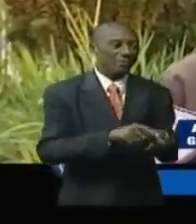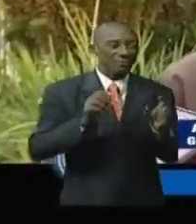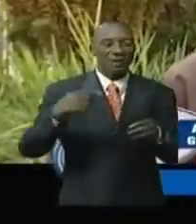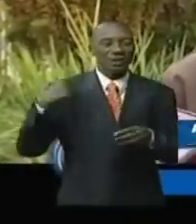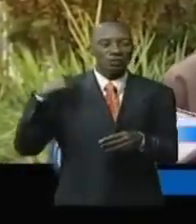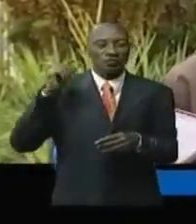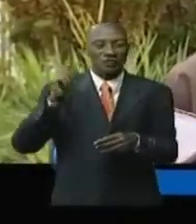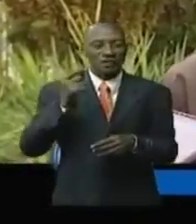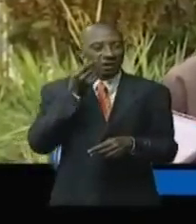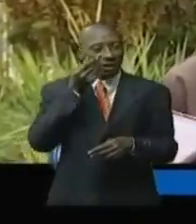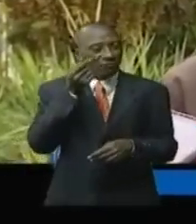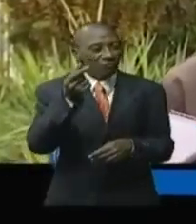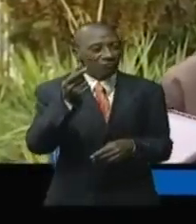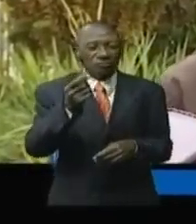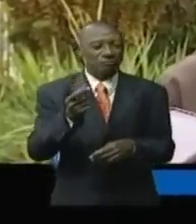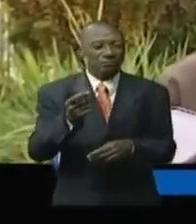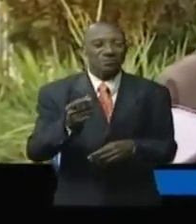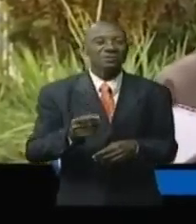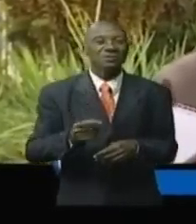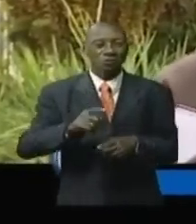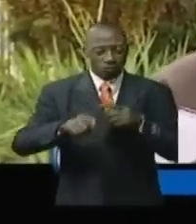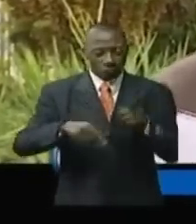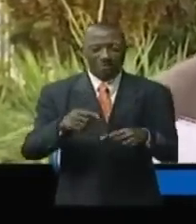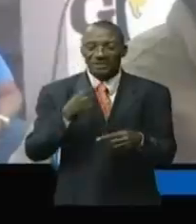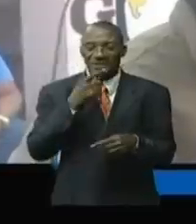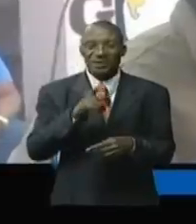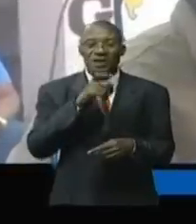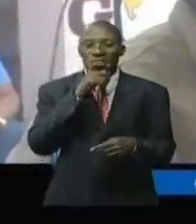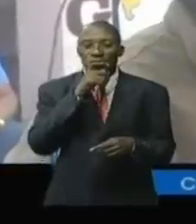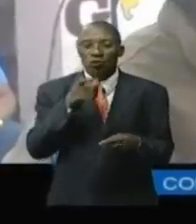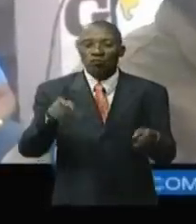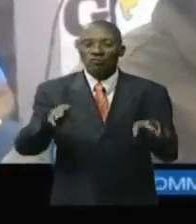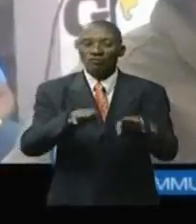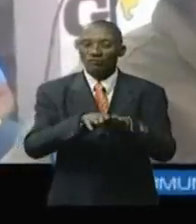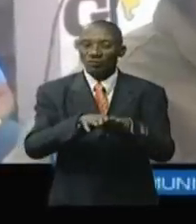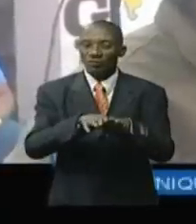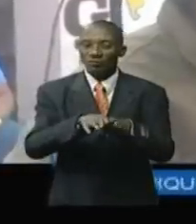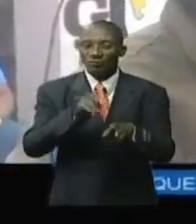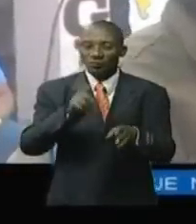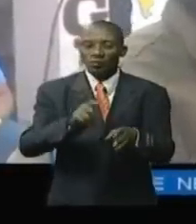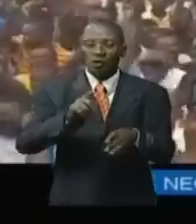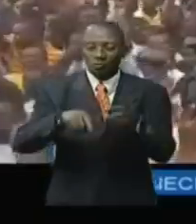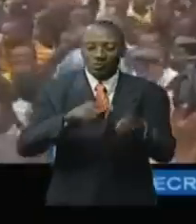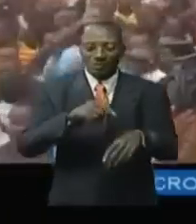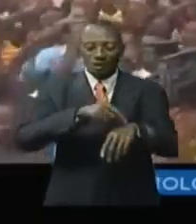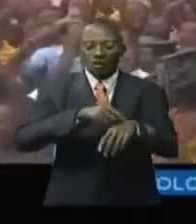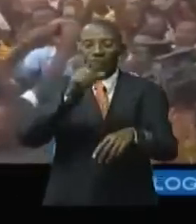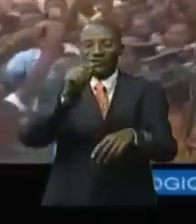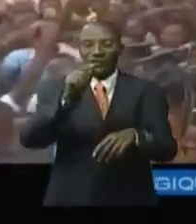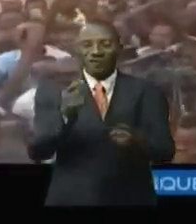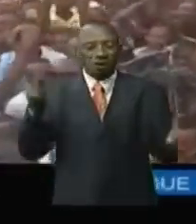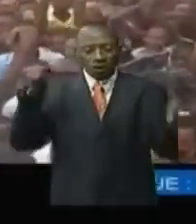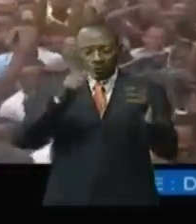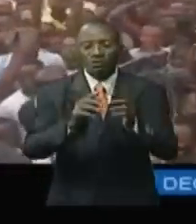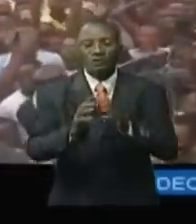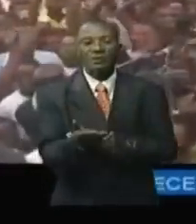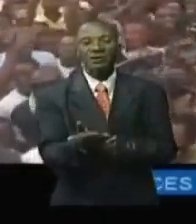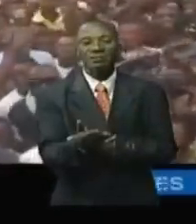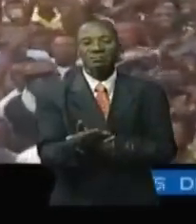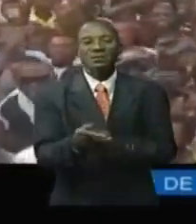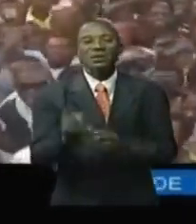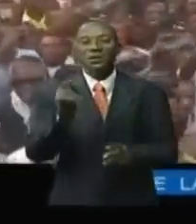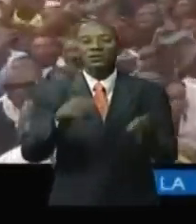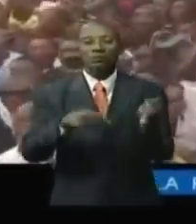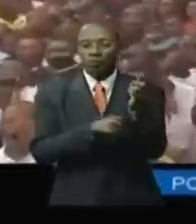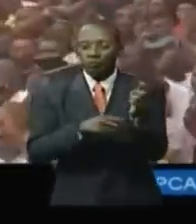va commencer de 20h jusqu'à 5h du matin. L'autorité provinciale a appelé la population de Pangui au calme et vaquer